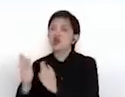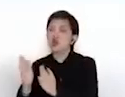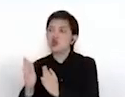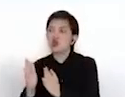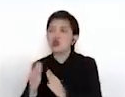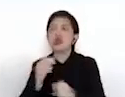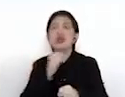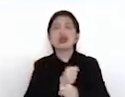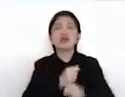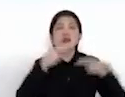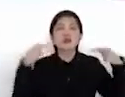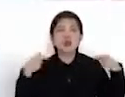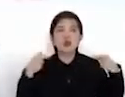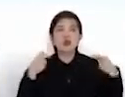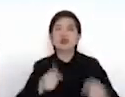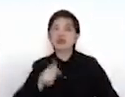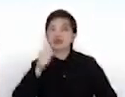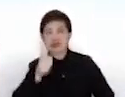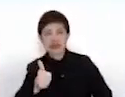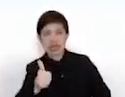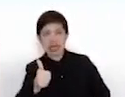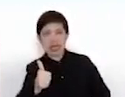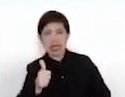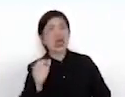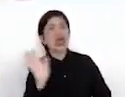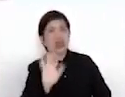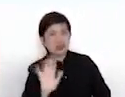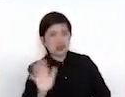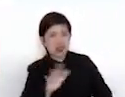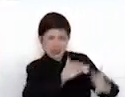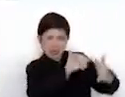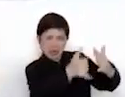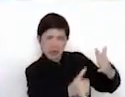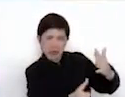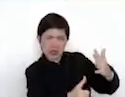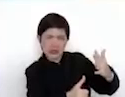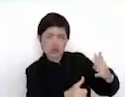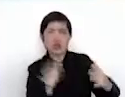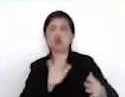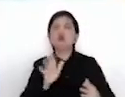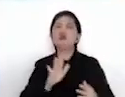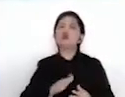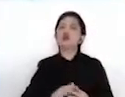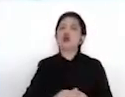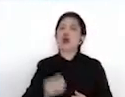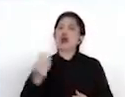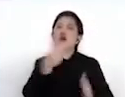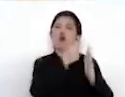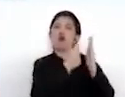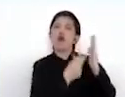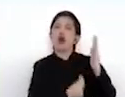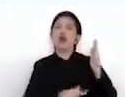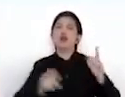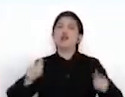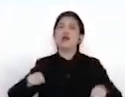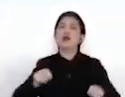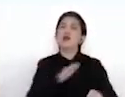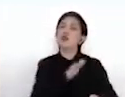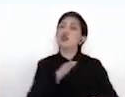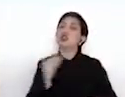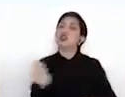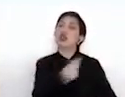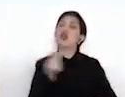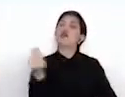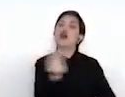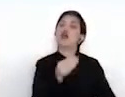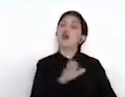Gubernur mana yang mana yang tidakhh di puncak untuk rapat rwrw misalkan nanti diatur karena